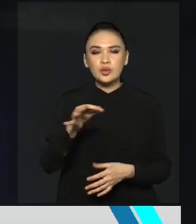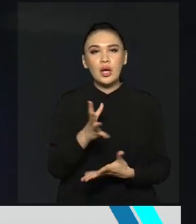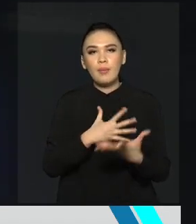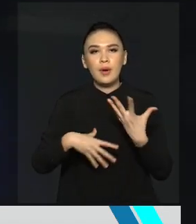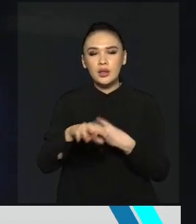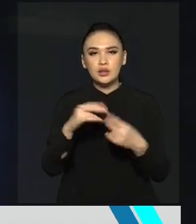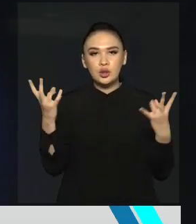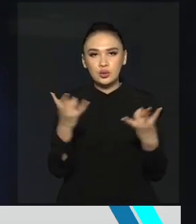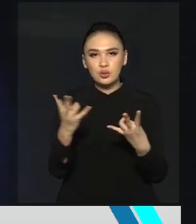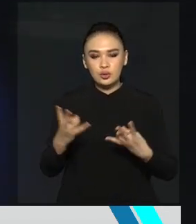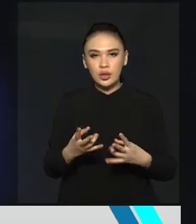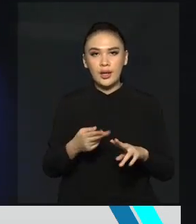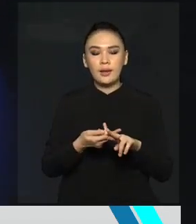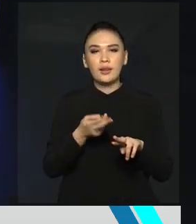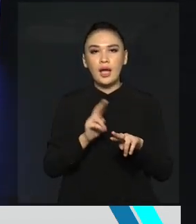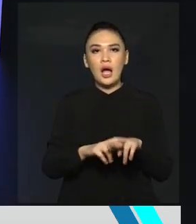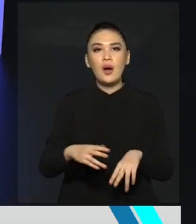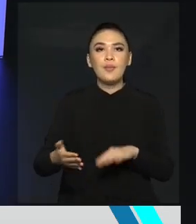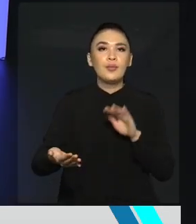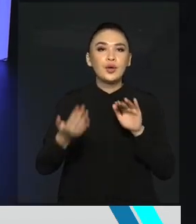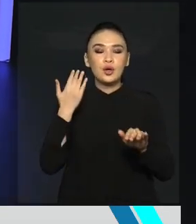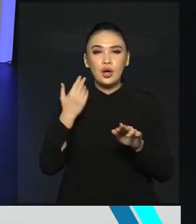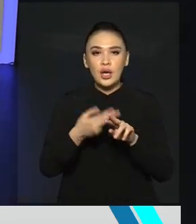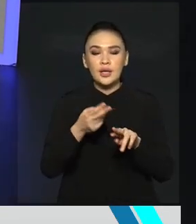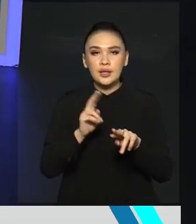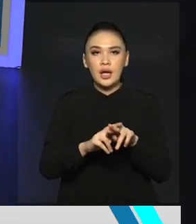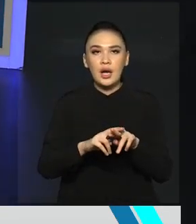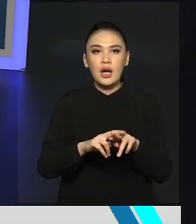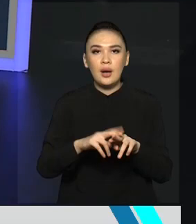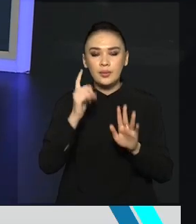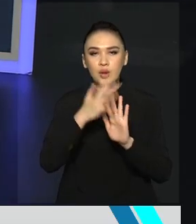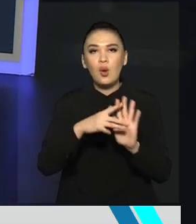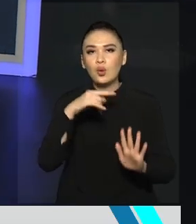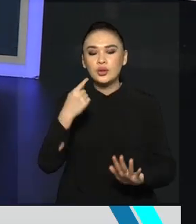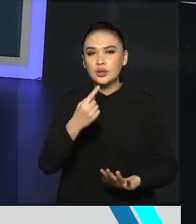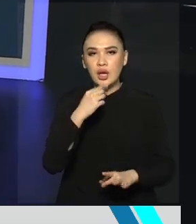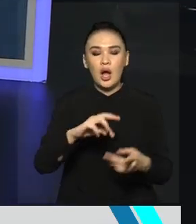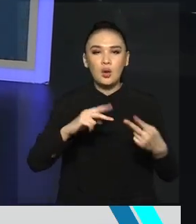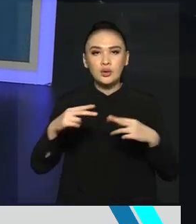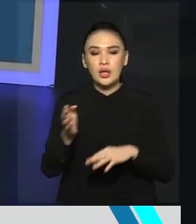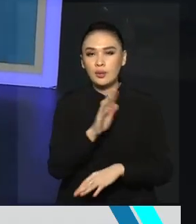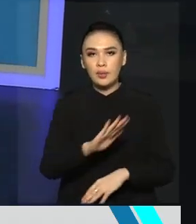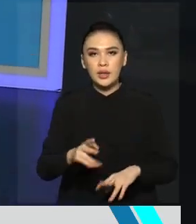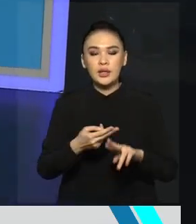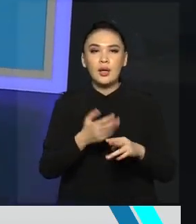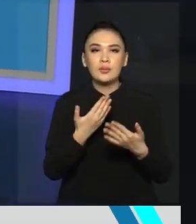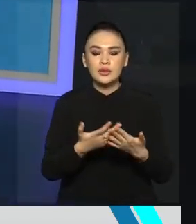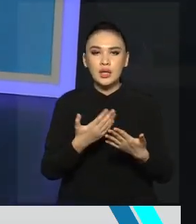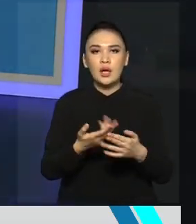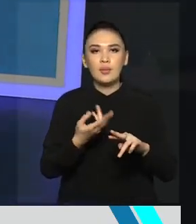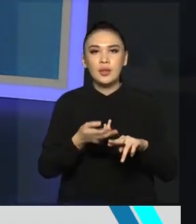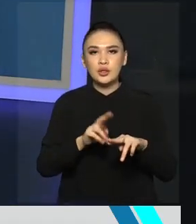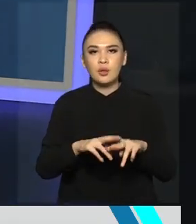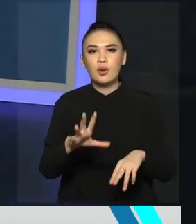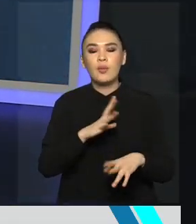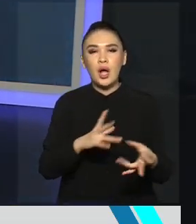шықты. Сондықтан бұрынғы әдет, орыс тілі бәріне түсінікті ғой деген сияқты оны аудармайды мысалға. Сондықтан солай қалай береді.